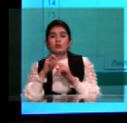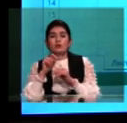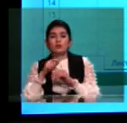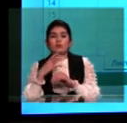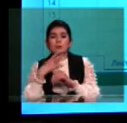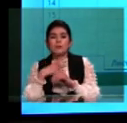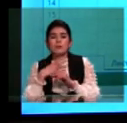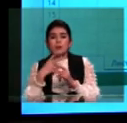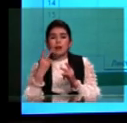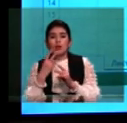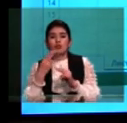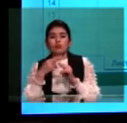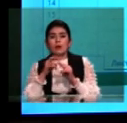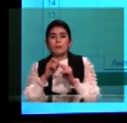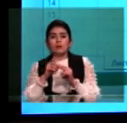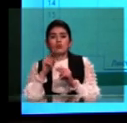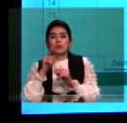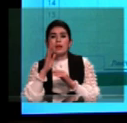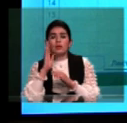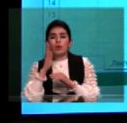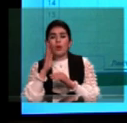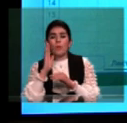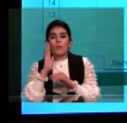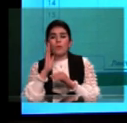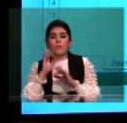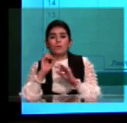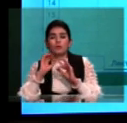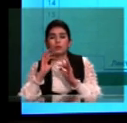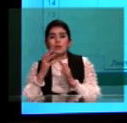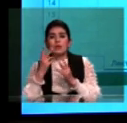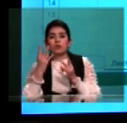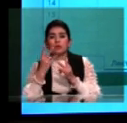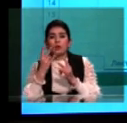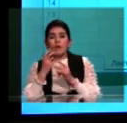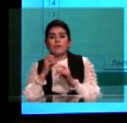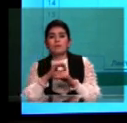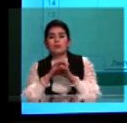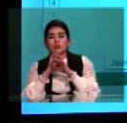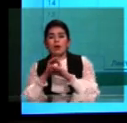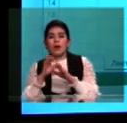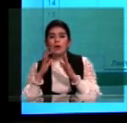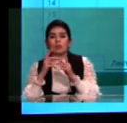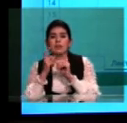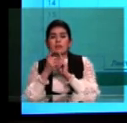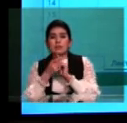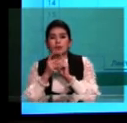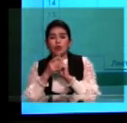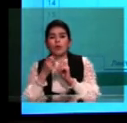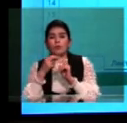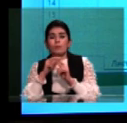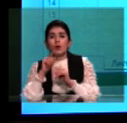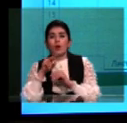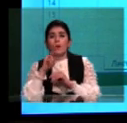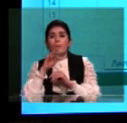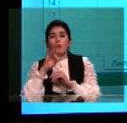делаем? То есть для того, чтобы в дальнейшем, если вдруг нам необходимо будет внести какие-либо изменения, то